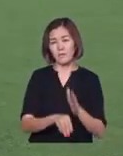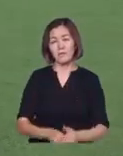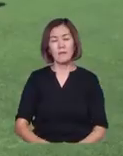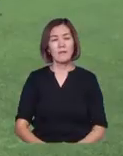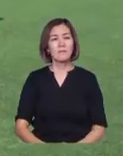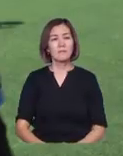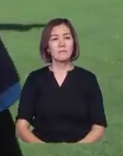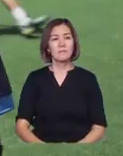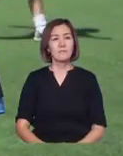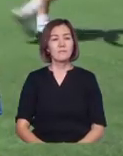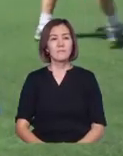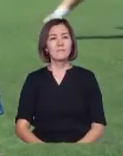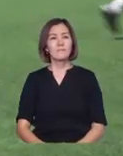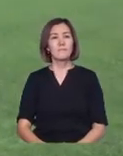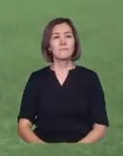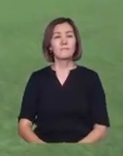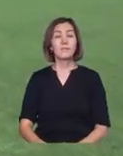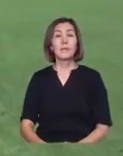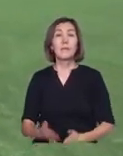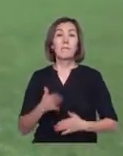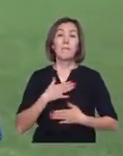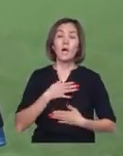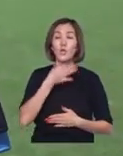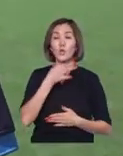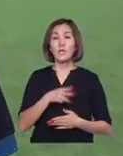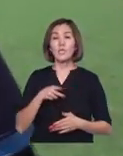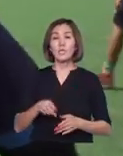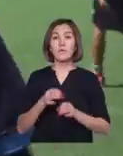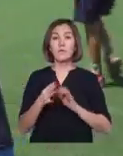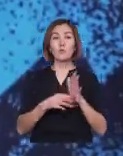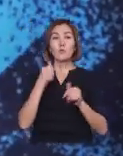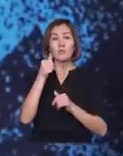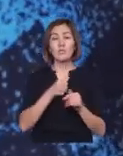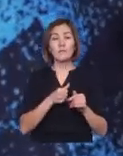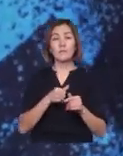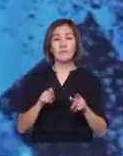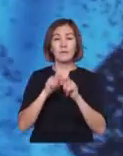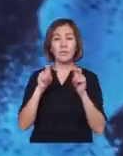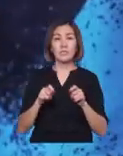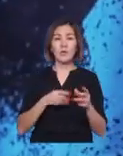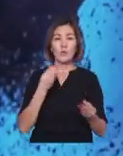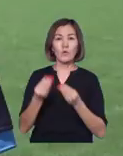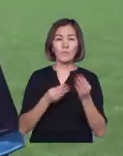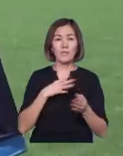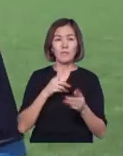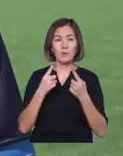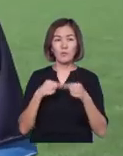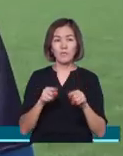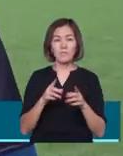ілініпті. Өзіме ұнады осы спорт. 2019-дан бері ойнап келатырмыз, ашылғаннан бері. Осыны